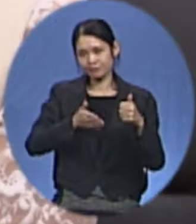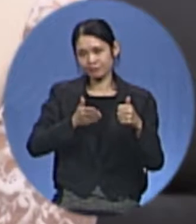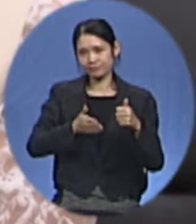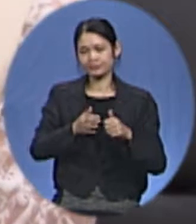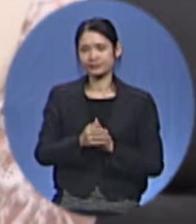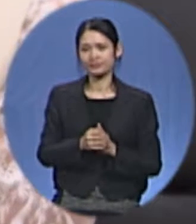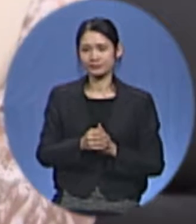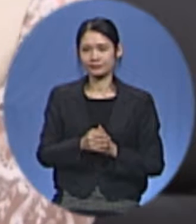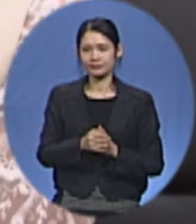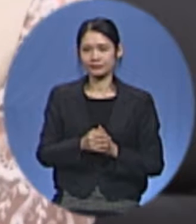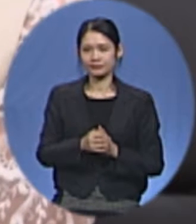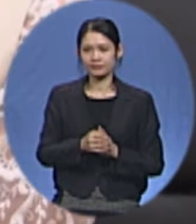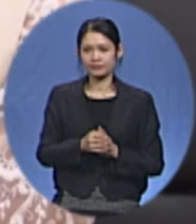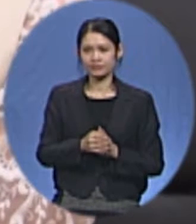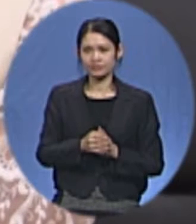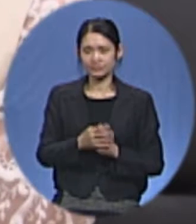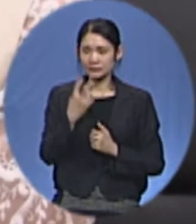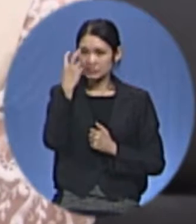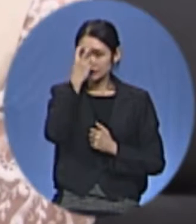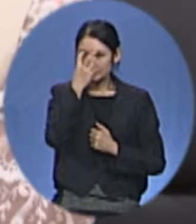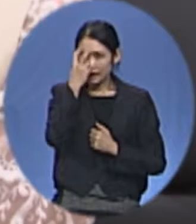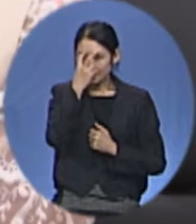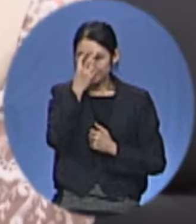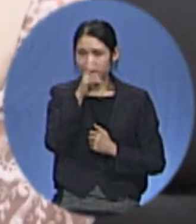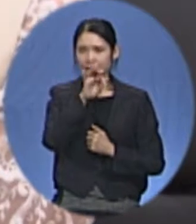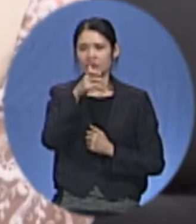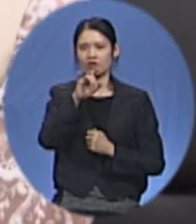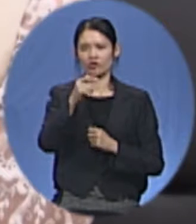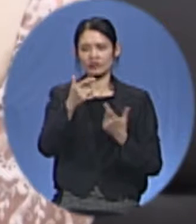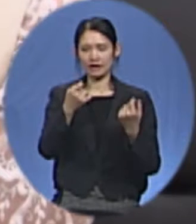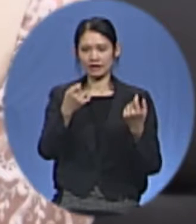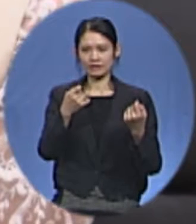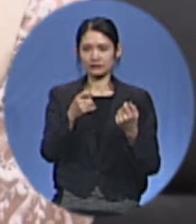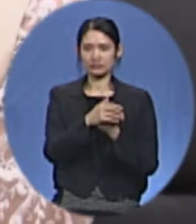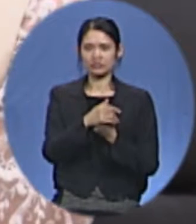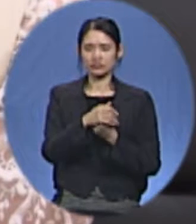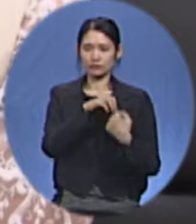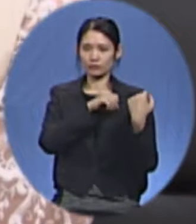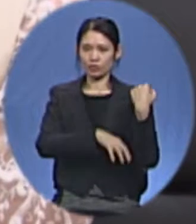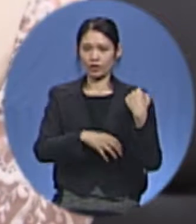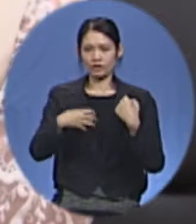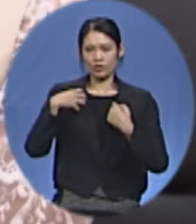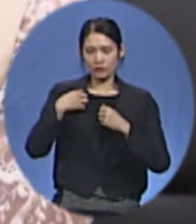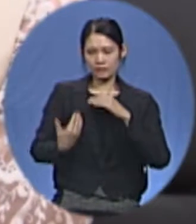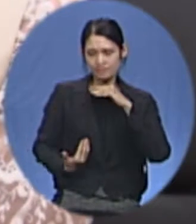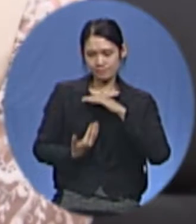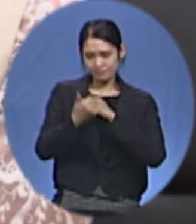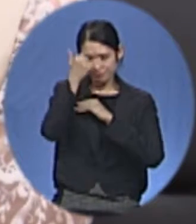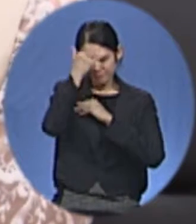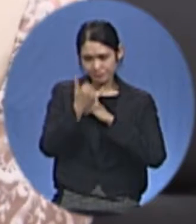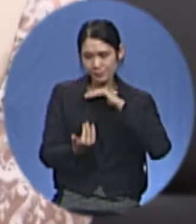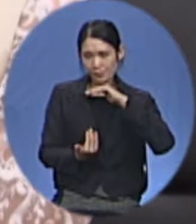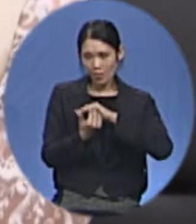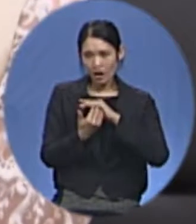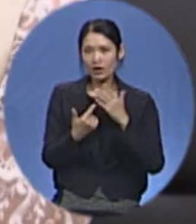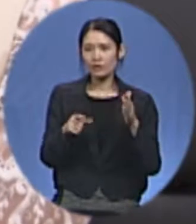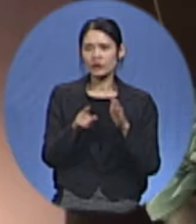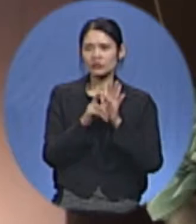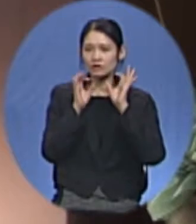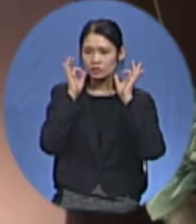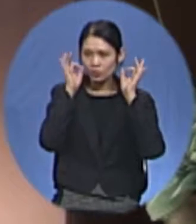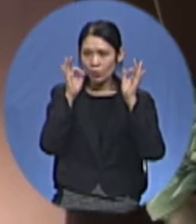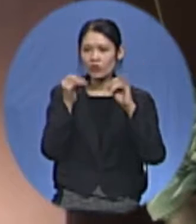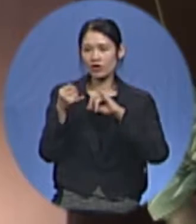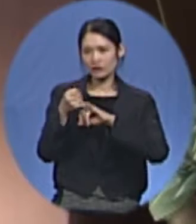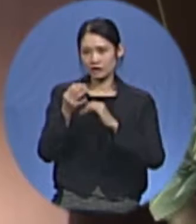부탁드리겠습니다. 감시와 견제라는 시의회 본연의 역할에 충실하게 임할 것이며